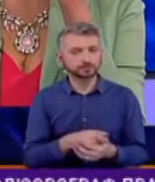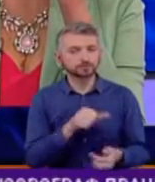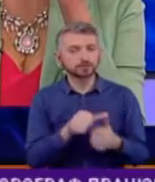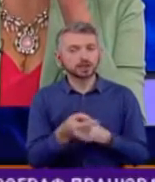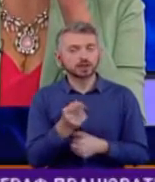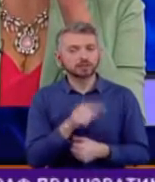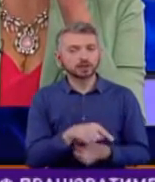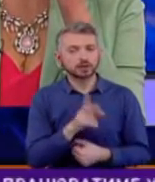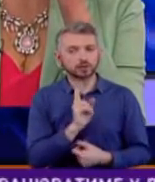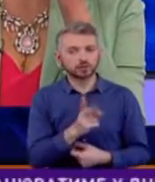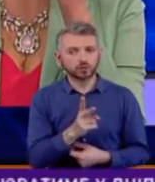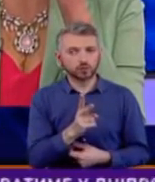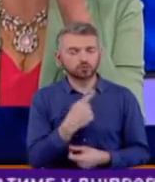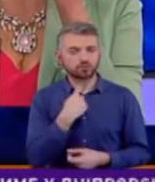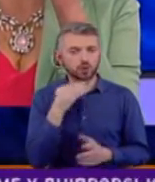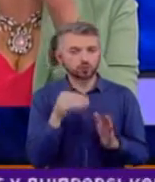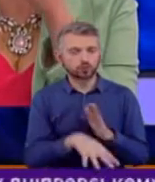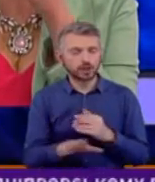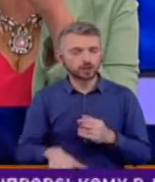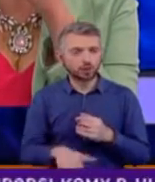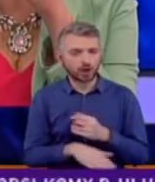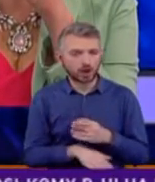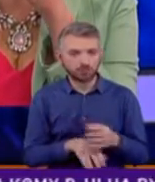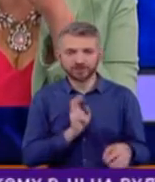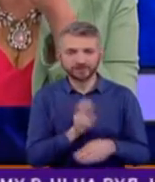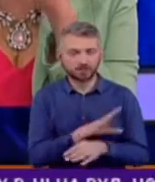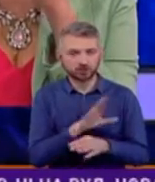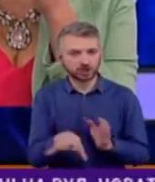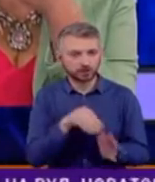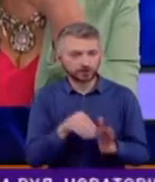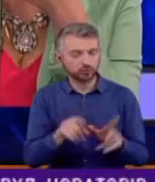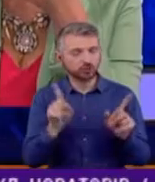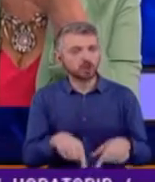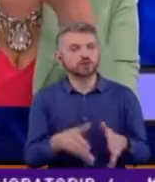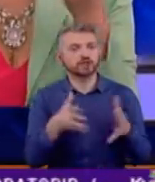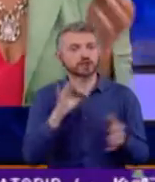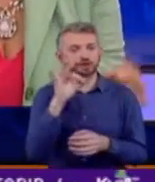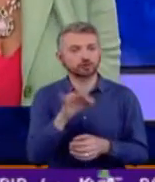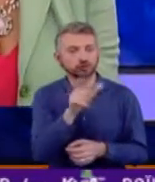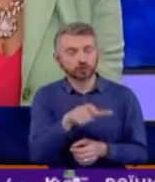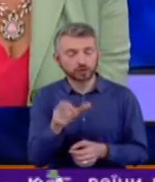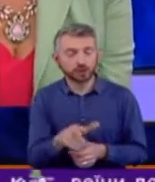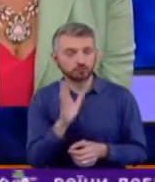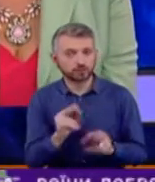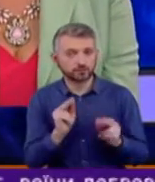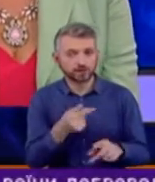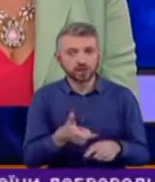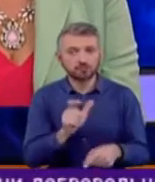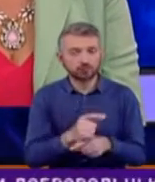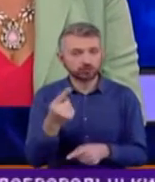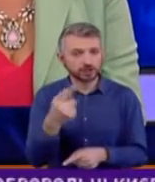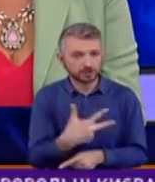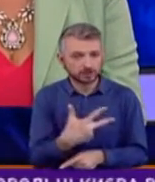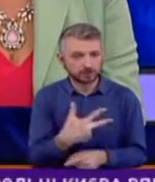які, власне, проголосували ногами і не пішли на вибори, це так. Теж великий відсоток людей, будемо відверті, це більше, ніж